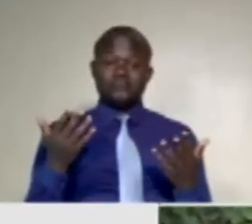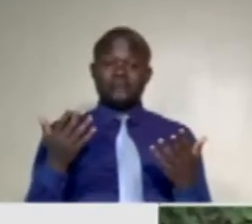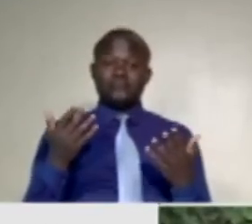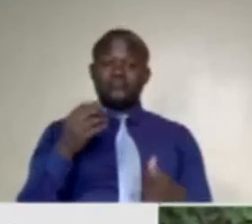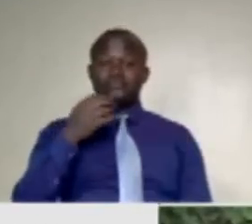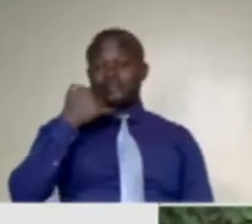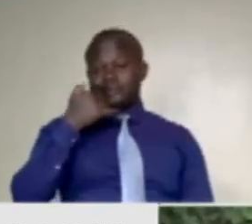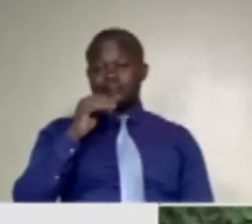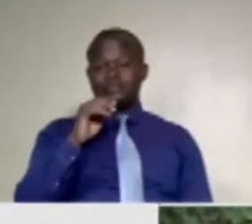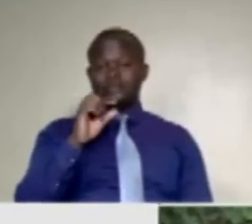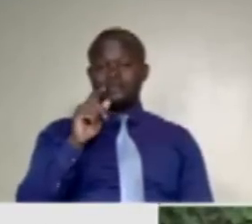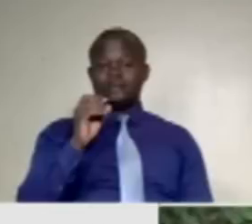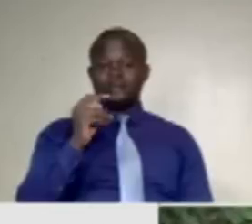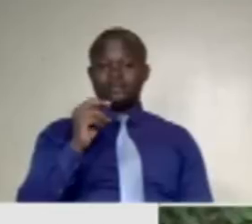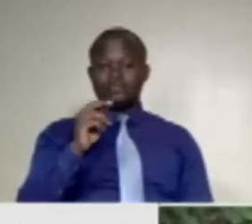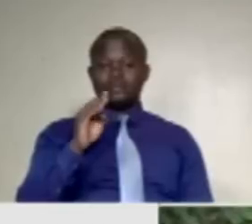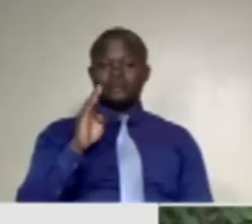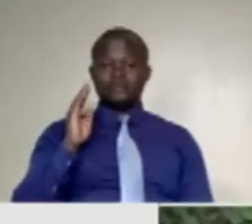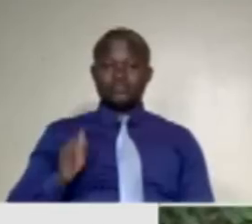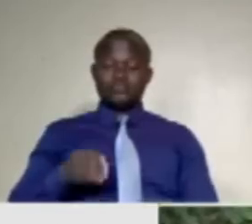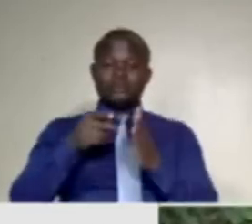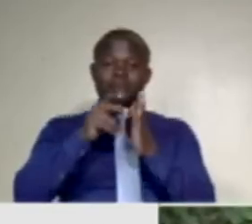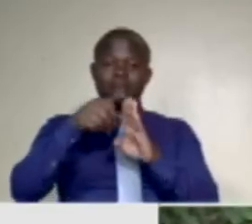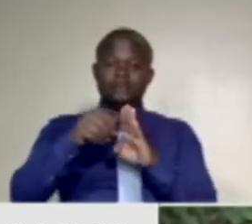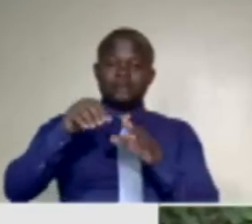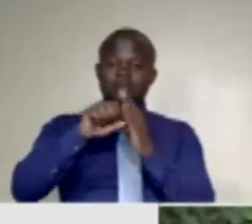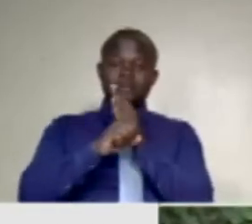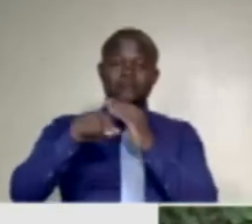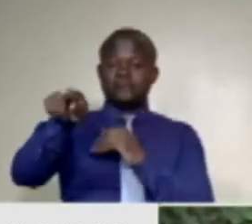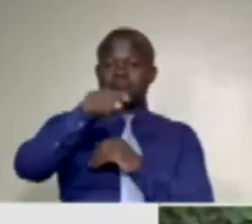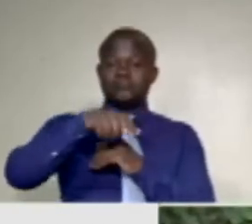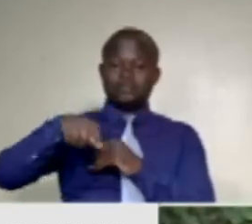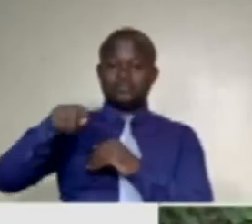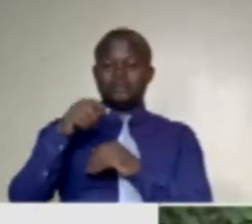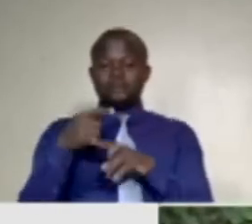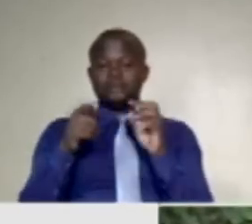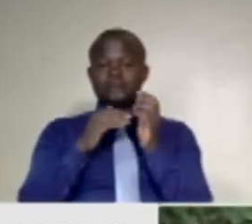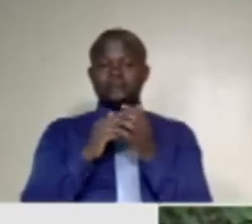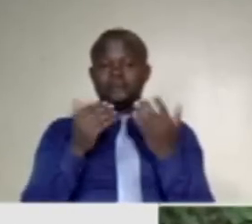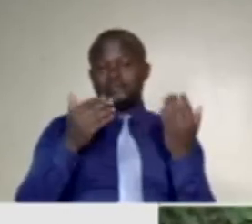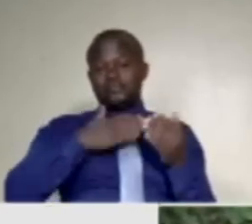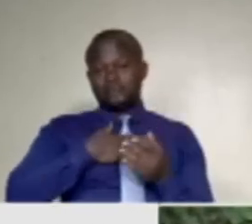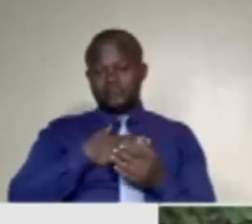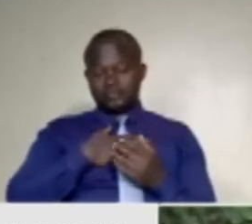Gikongoro Butare na Kigali baheraga ibitoko ito cyano muri iyi mirenge ndetse uretse ngiyewe